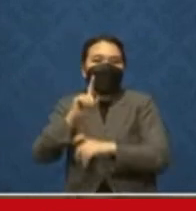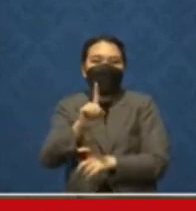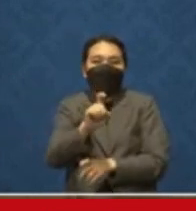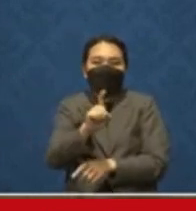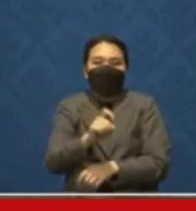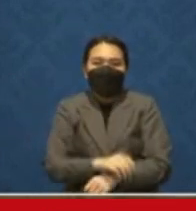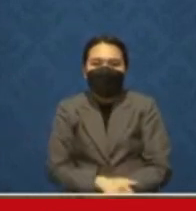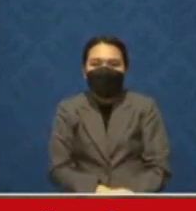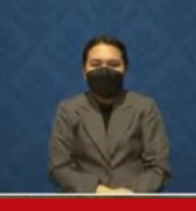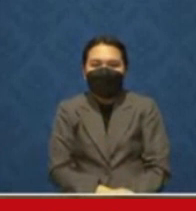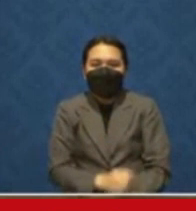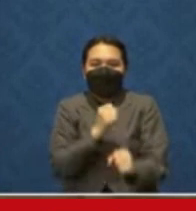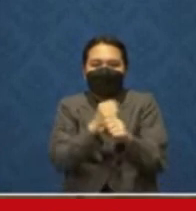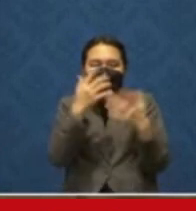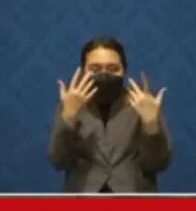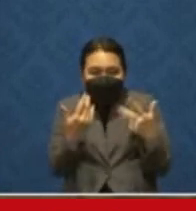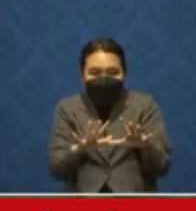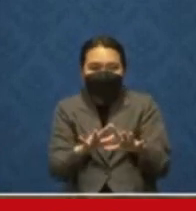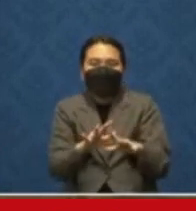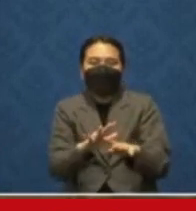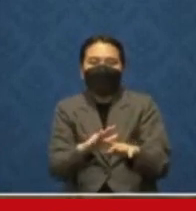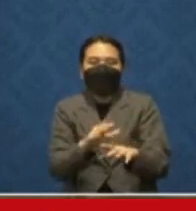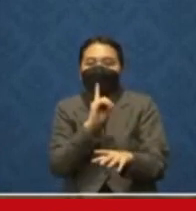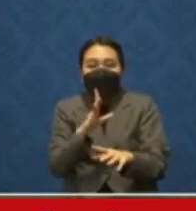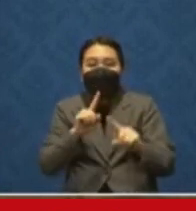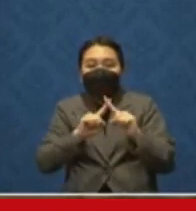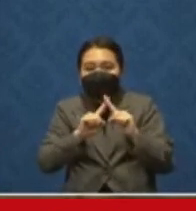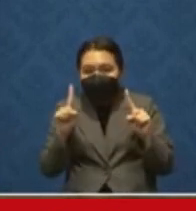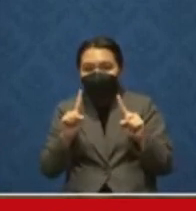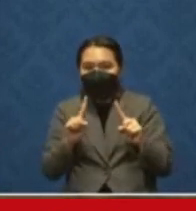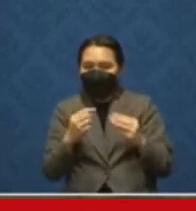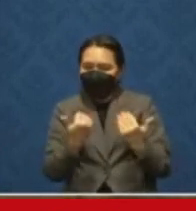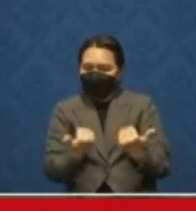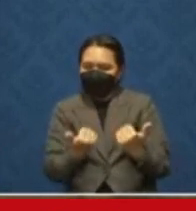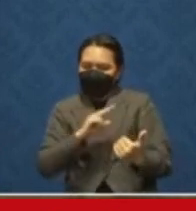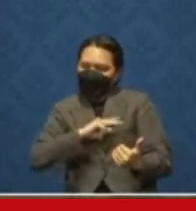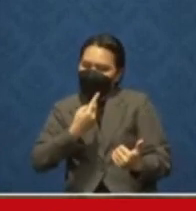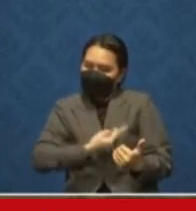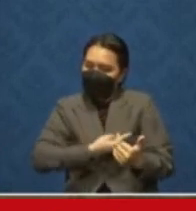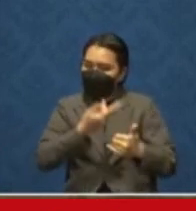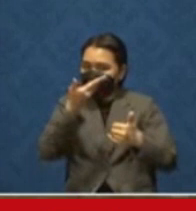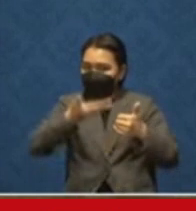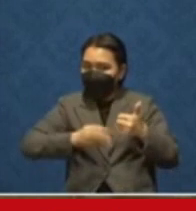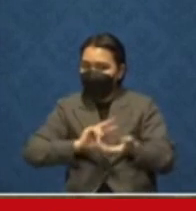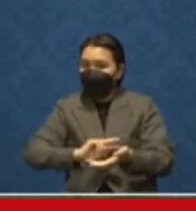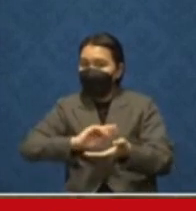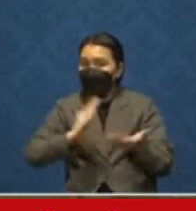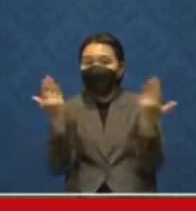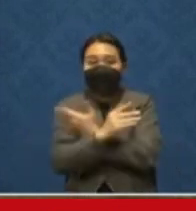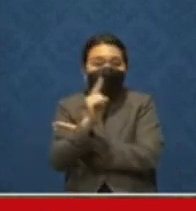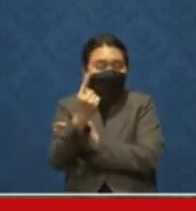วันแรกอาจจะเป็นปีห้าเจ็ดก็ทำไปแต่มันเอากลับคืนมาไม่ได้ทำไปแล้ว